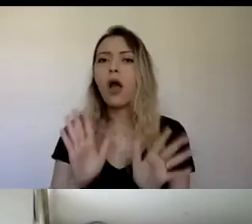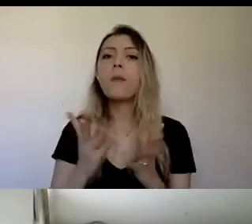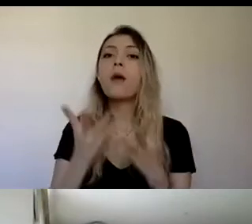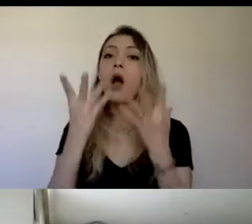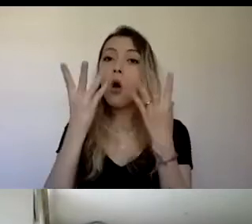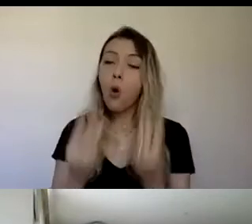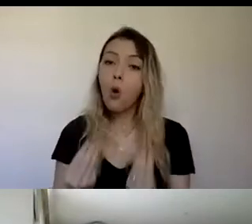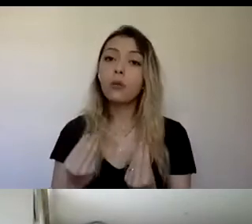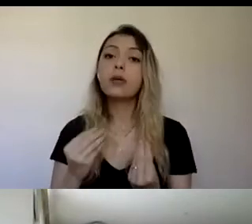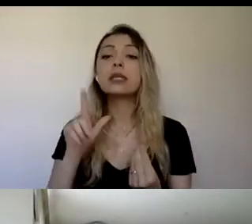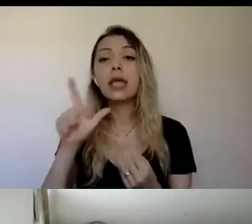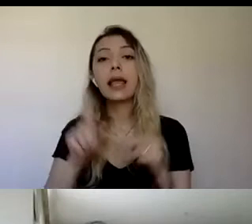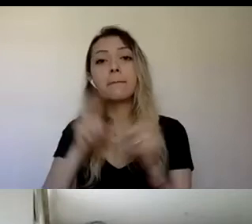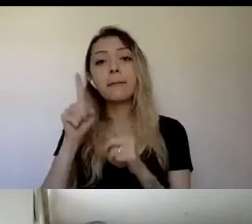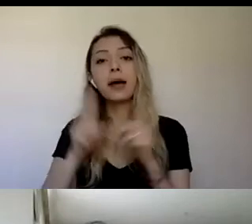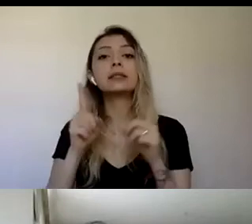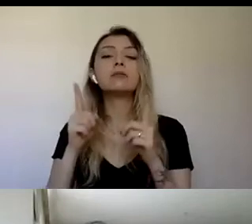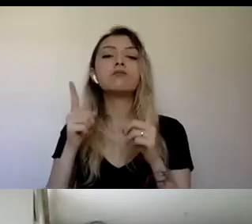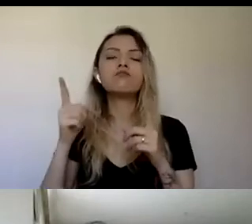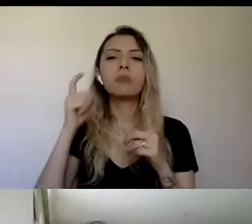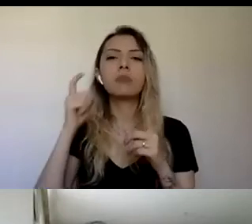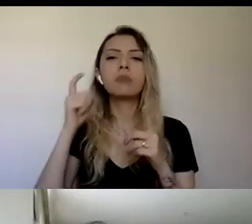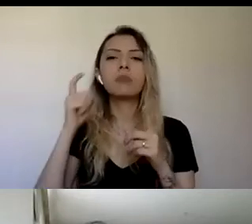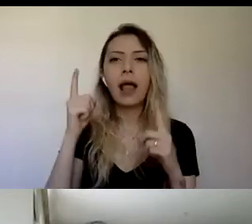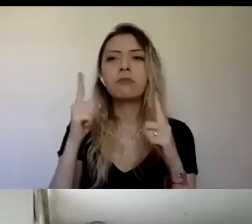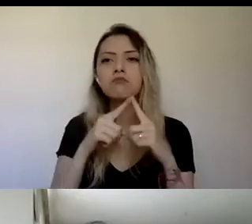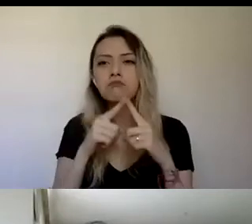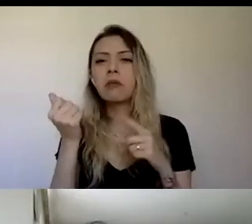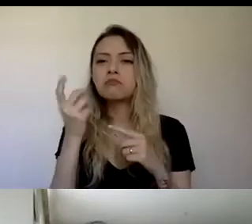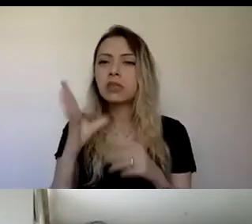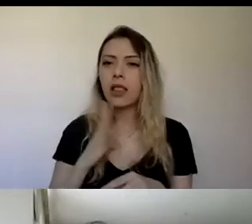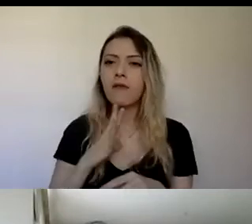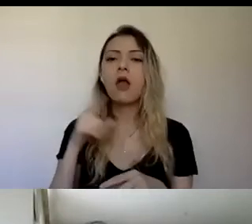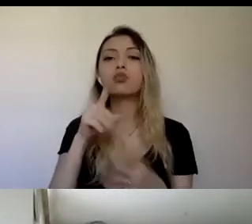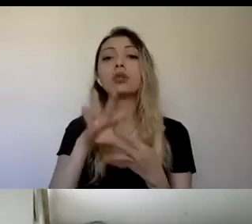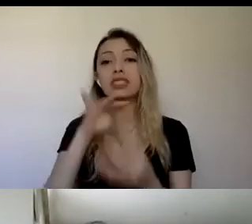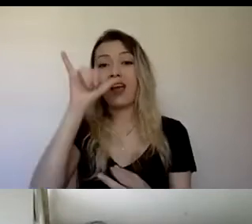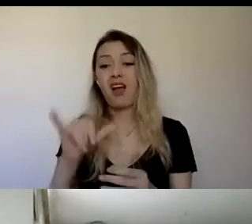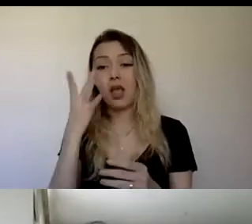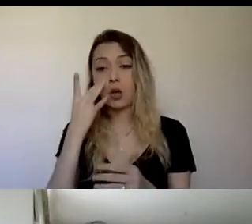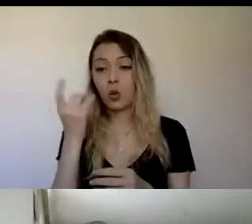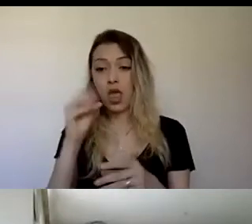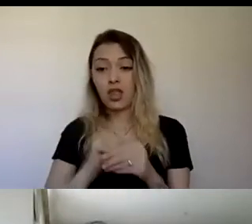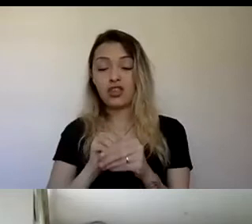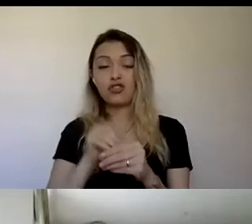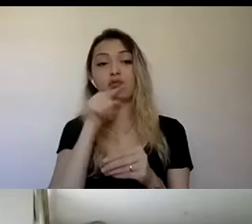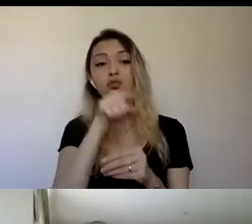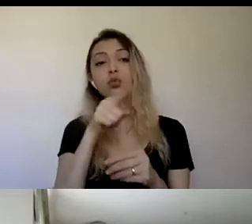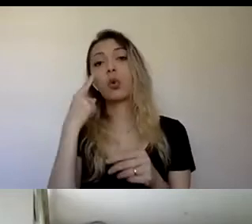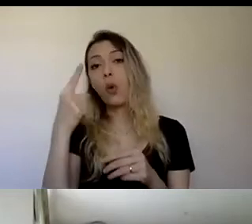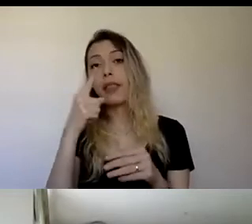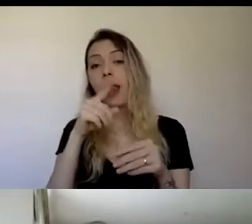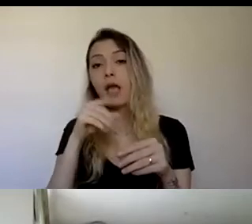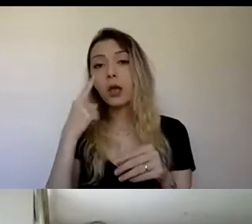göstermek açısından insan hakları göstergeleri önemli. Çünkü dediğim gibi hukukun üzerinden